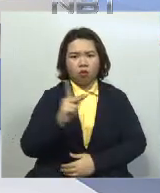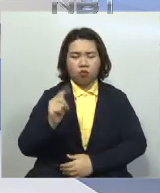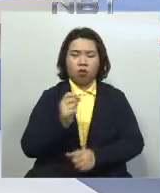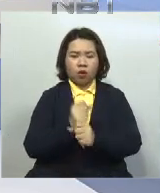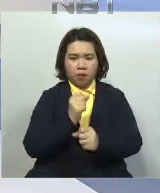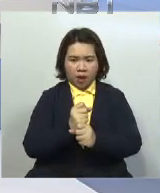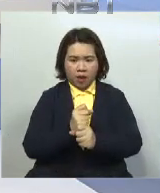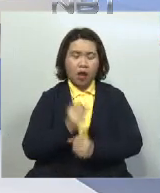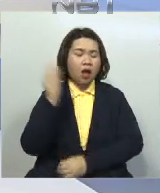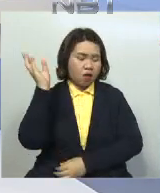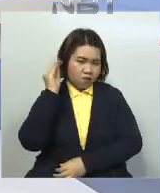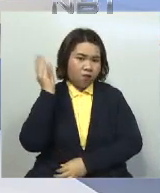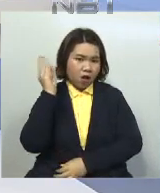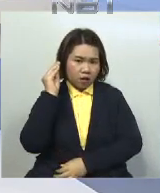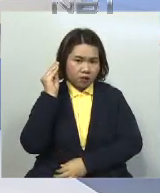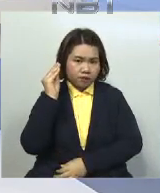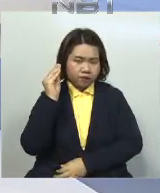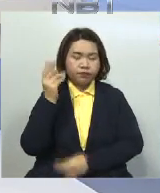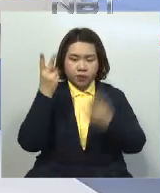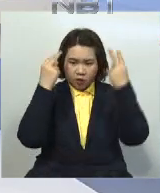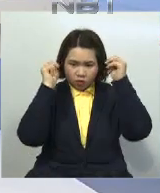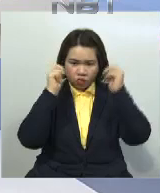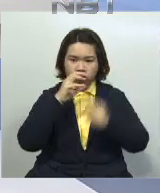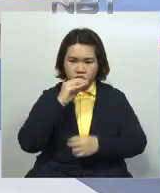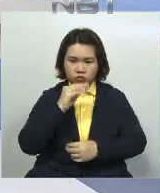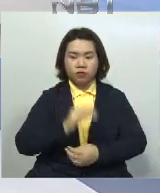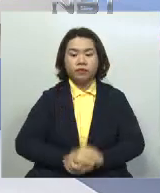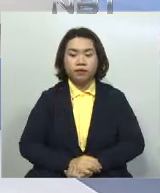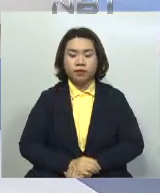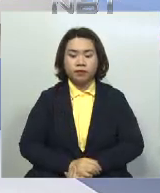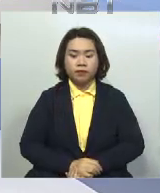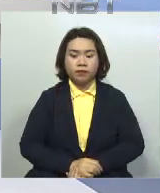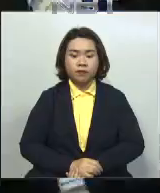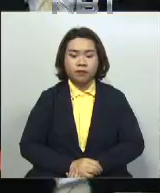ทำหน้าที่ไปฟังบางช่วงบางตอนจากนายกรัฐมนตรีกันก่อนค่ะ